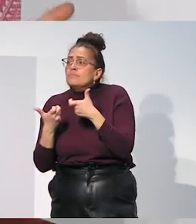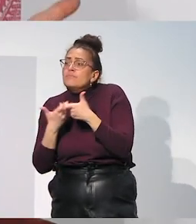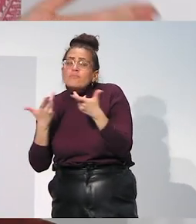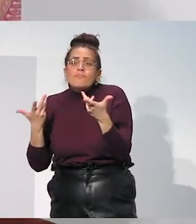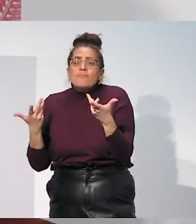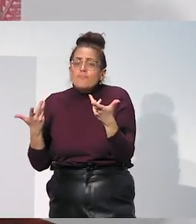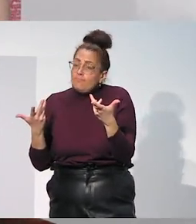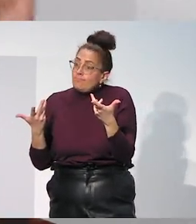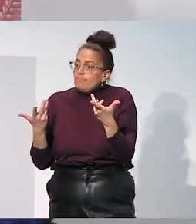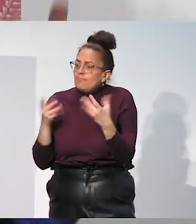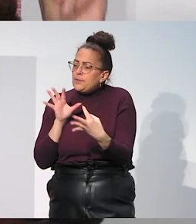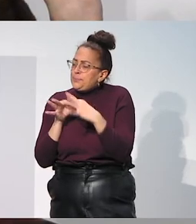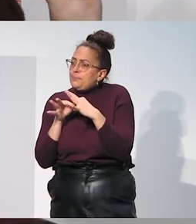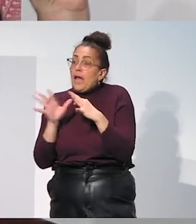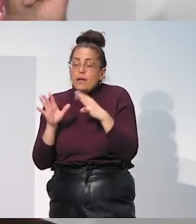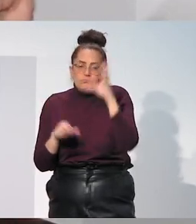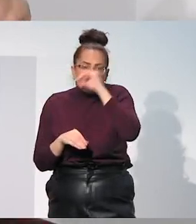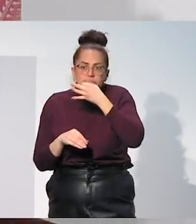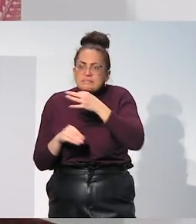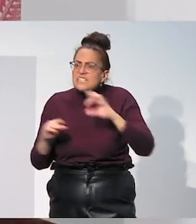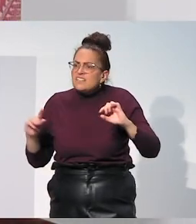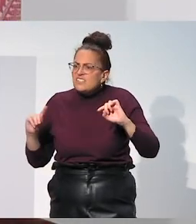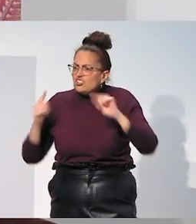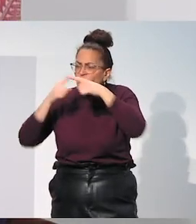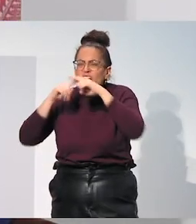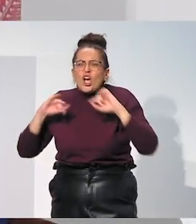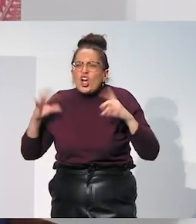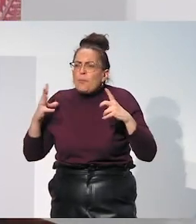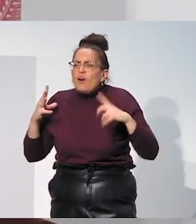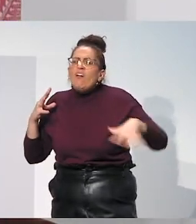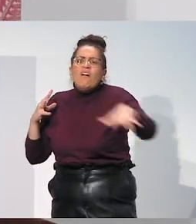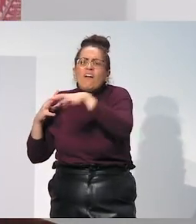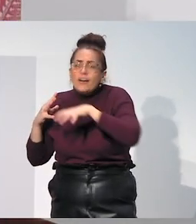Il faut préciser aussi, encore une fois, la géographie, pardon, j'ai oublié de le dire, hein, que cet homme et cette femme